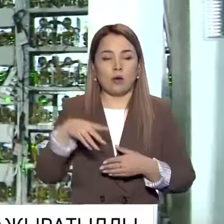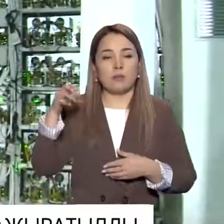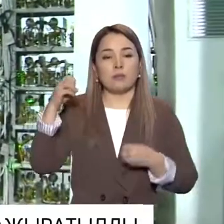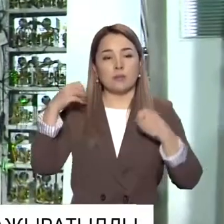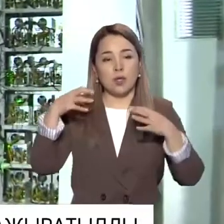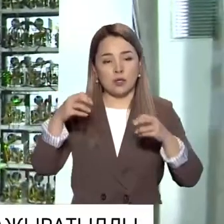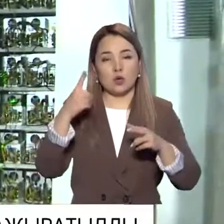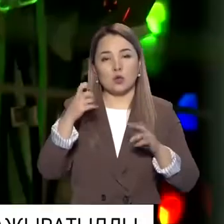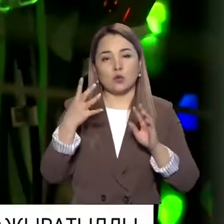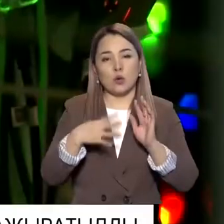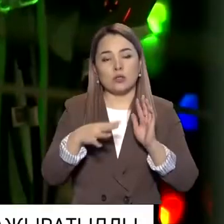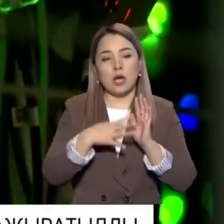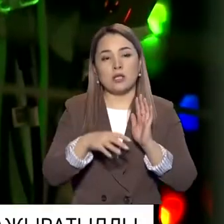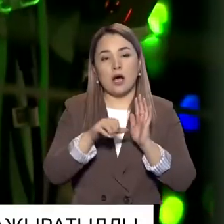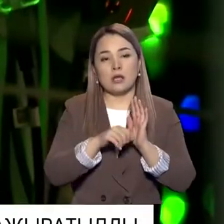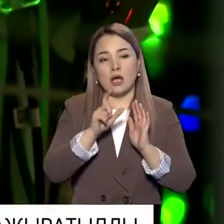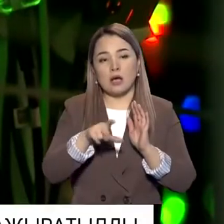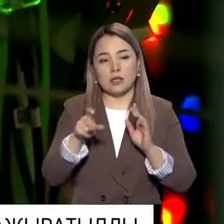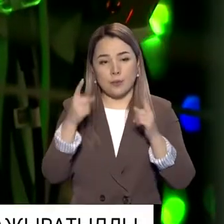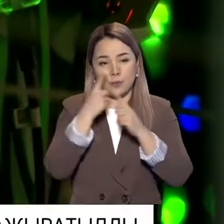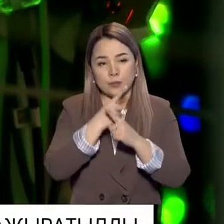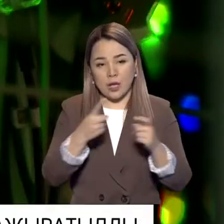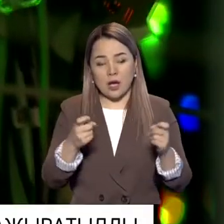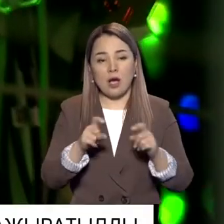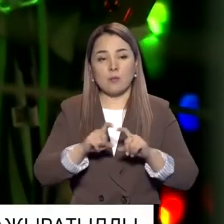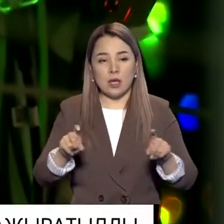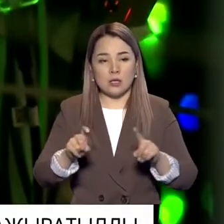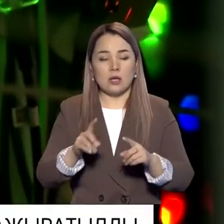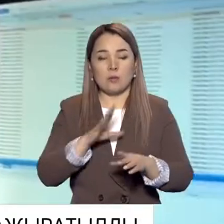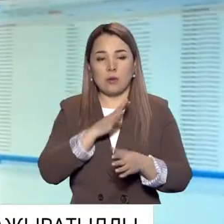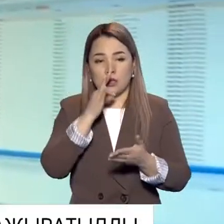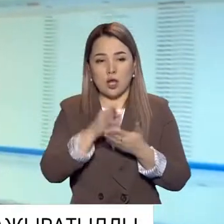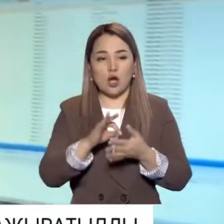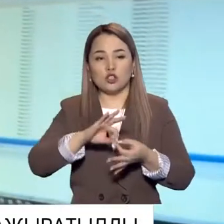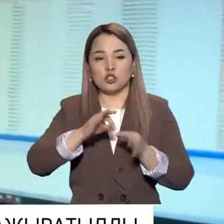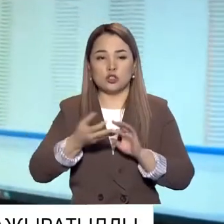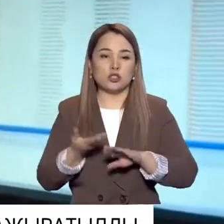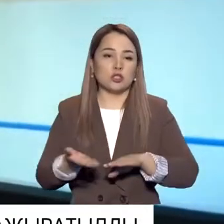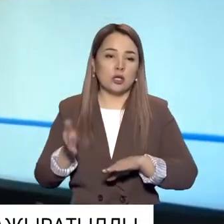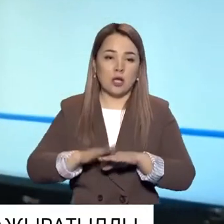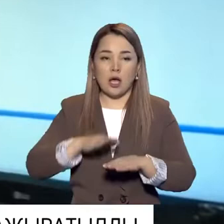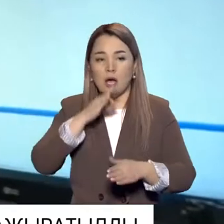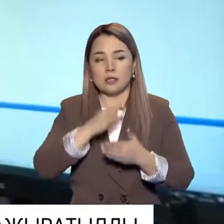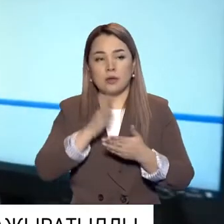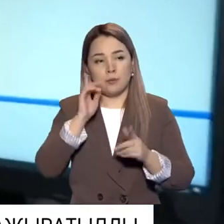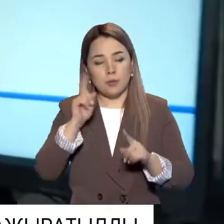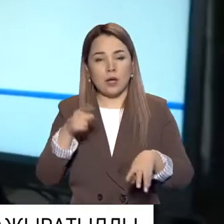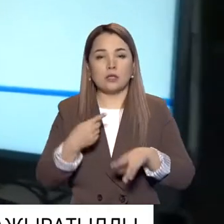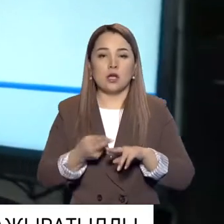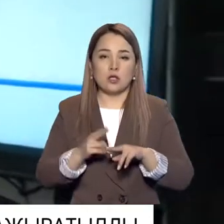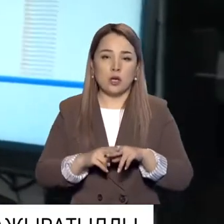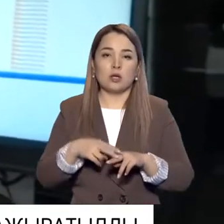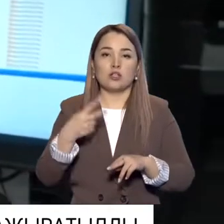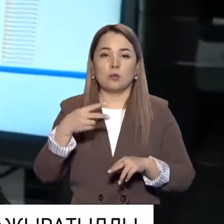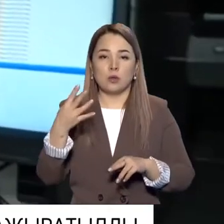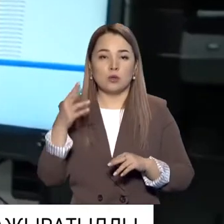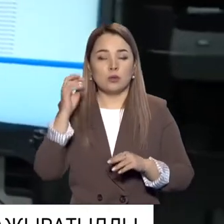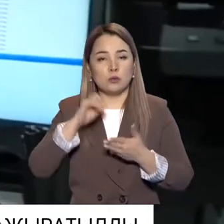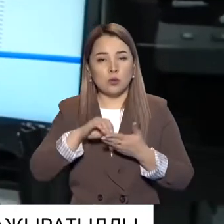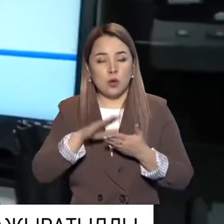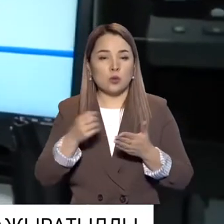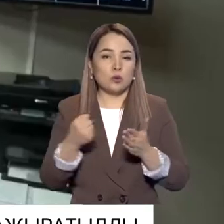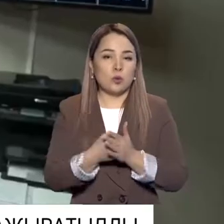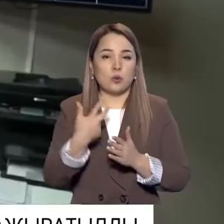туралы 196 объектіге ескерту жолдаған. Онда жағдай күрделі болғандықтан қаңтардың 24 мен 31 аралығында цифрлық